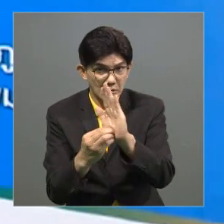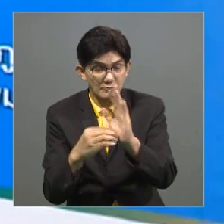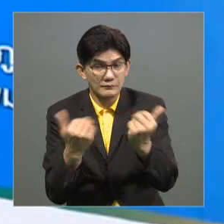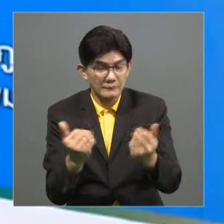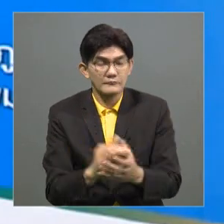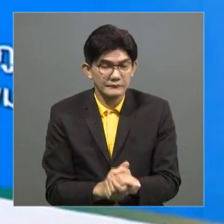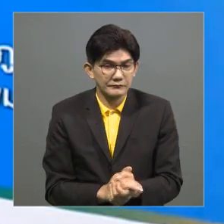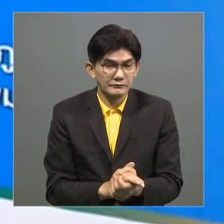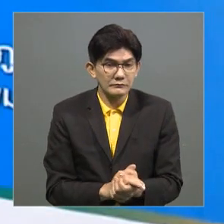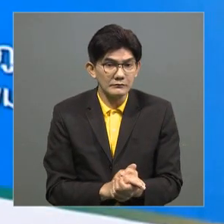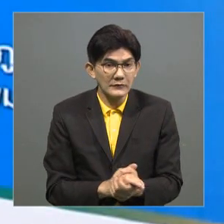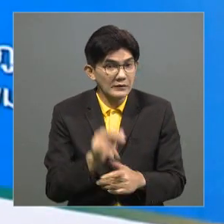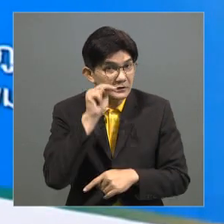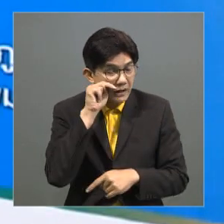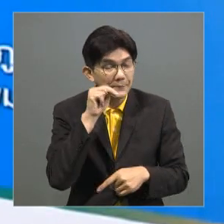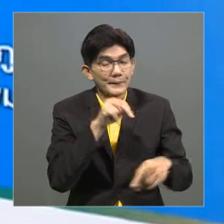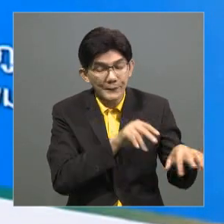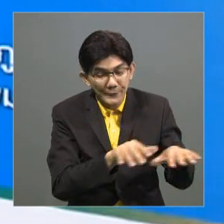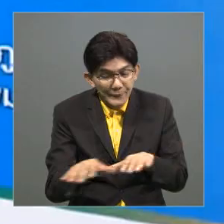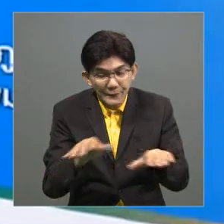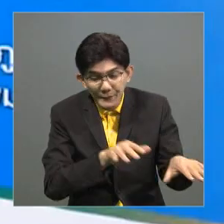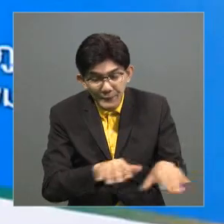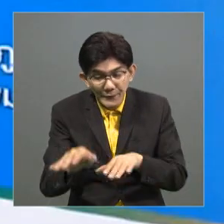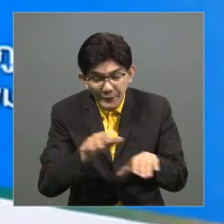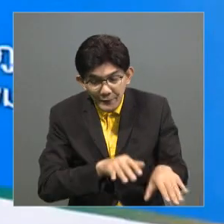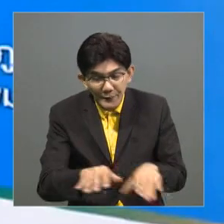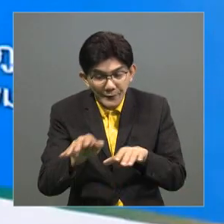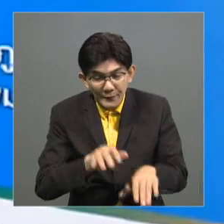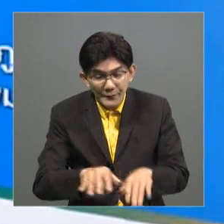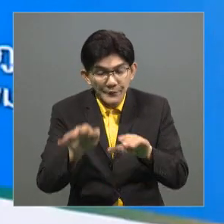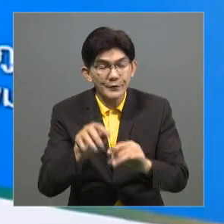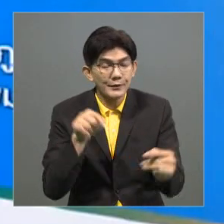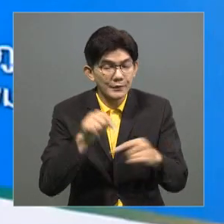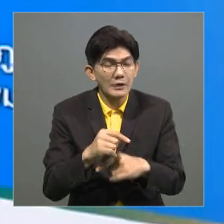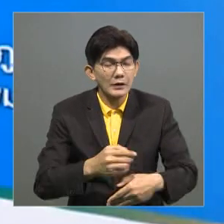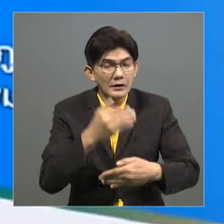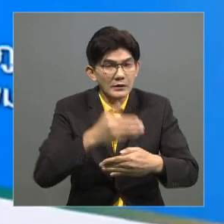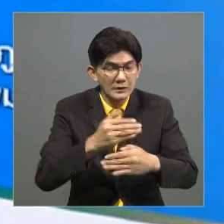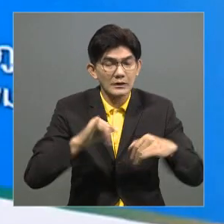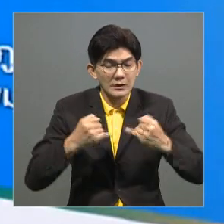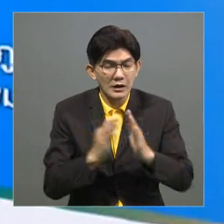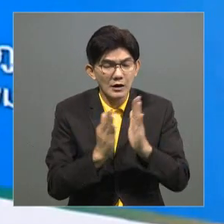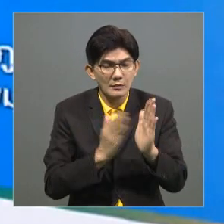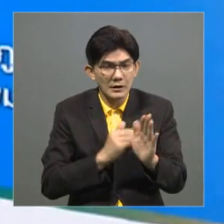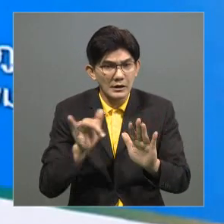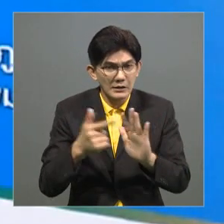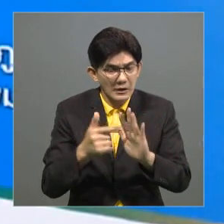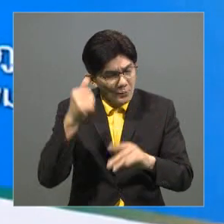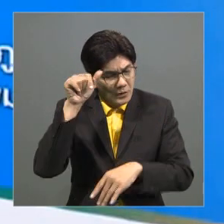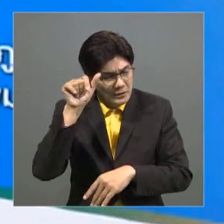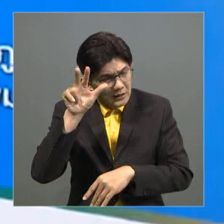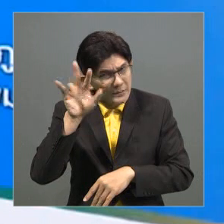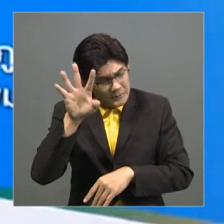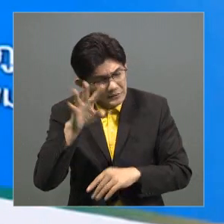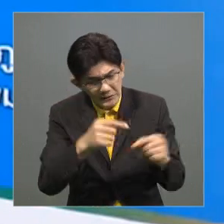นะครับก็ปริมาณน้ำที่ไหลมาจากตอนเหนือครับบริเวณจากเขื่อนเจ้าพระยาเนี่ยจะใช้ระยะเวลาเดินทางประมาณสัก 3-4 วันนะครับซึ่งก็จะม